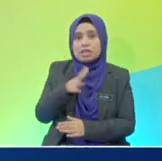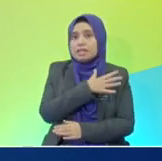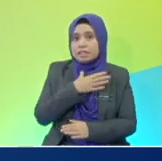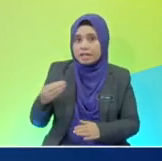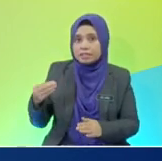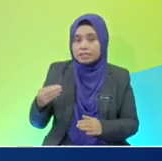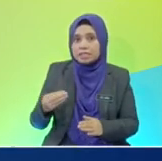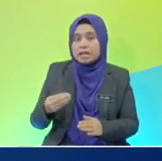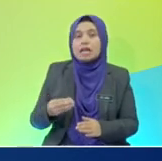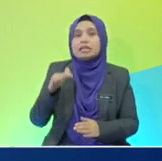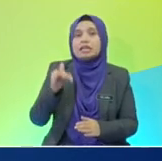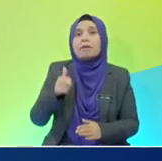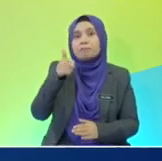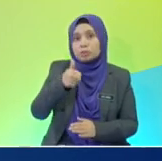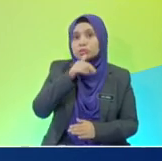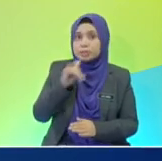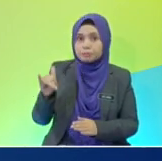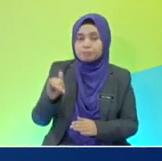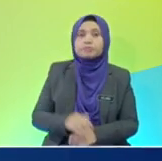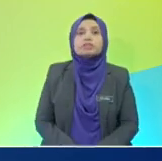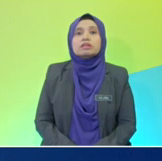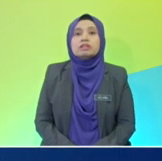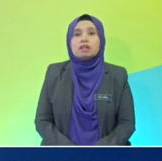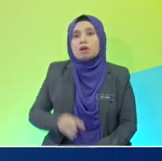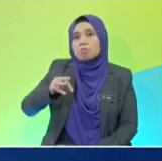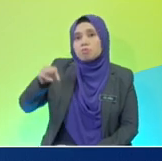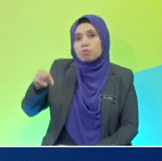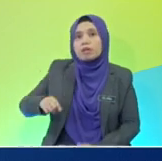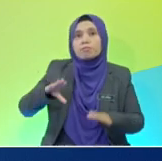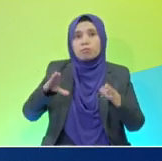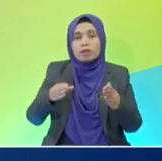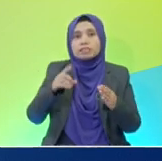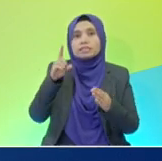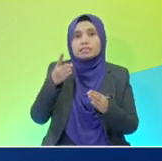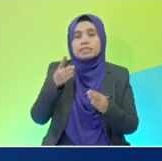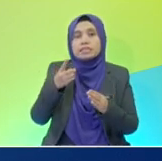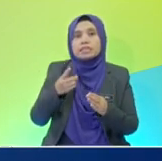yang sebabnya 90